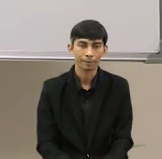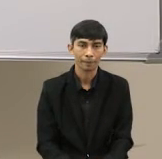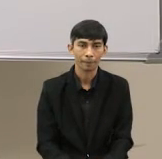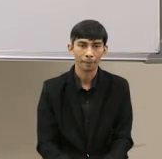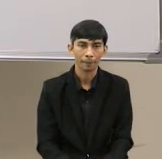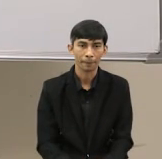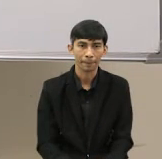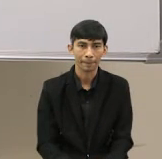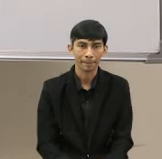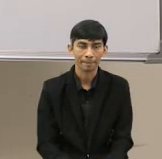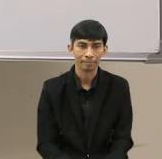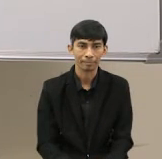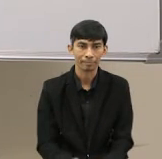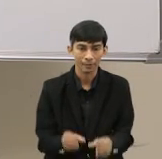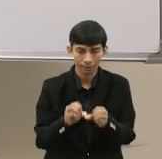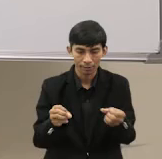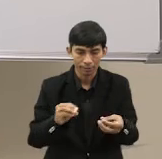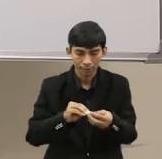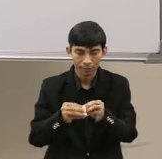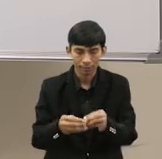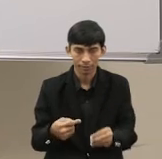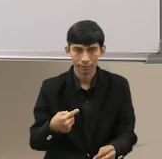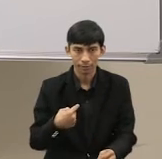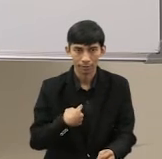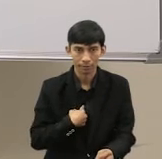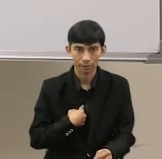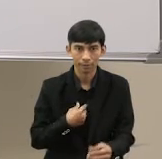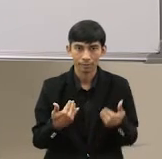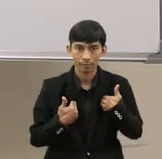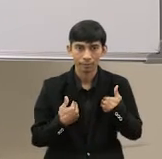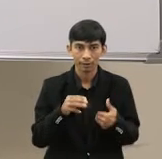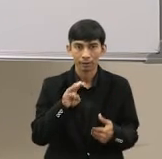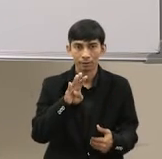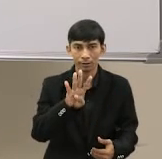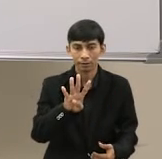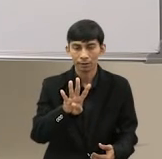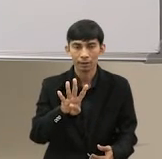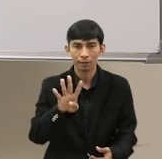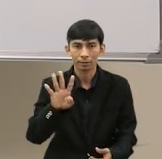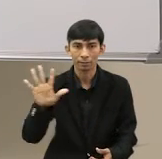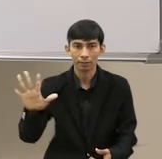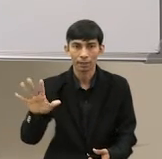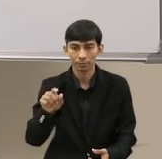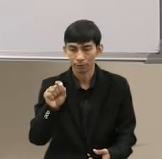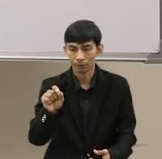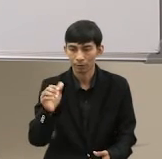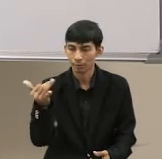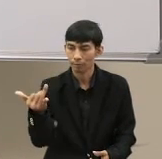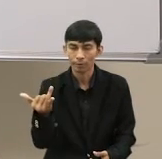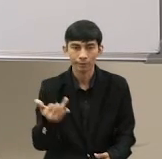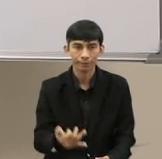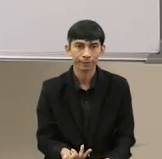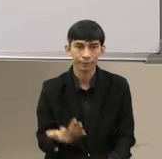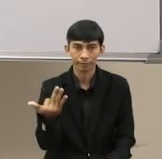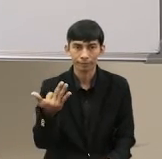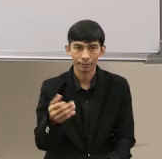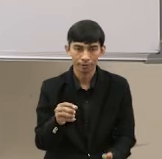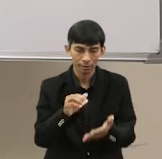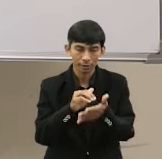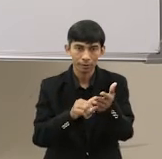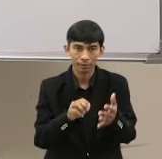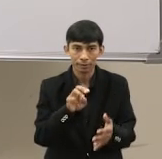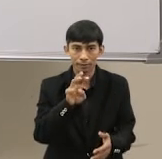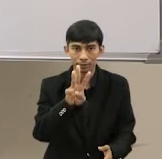chà chân là bạc lệ này group miền sai sập pram cho pram bầy